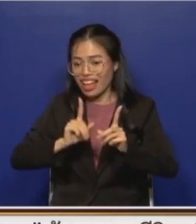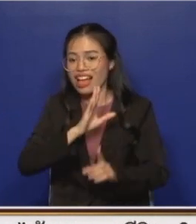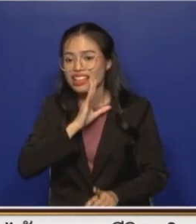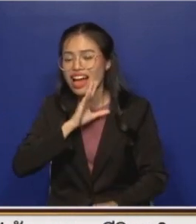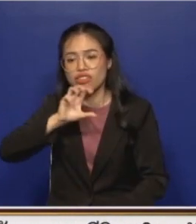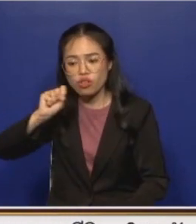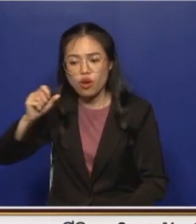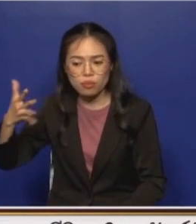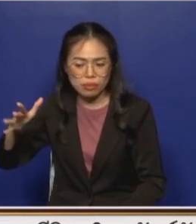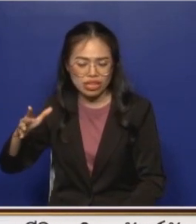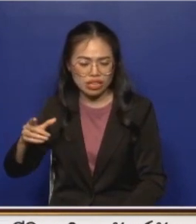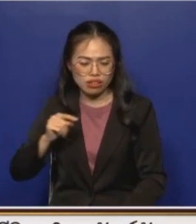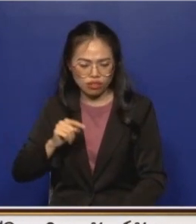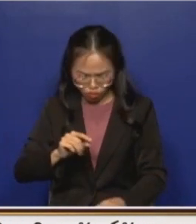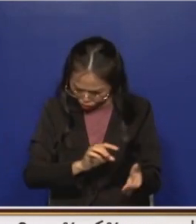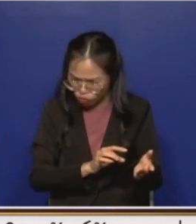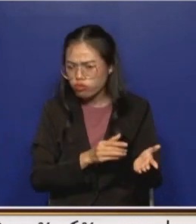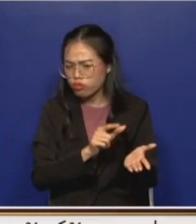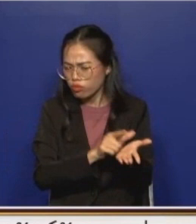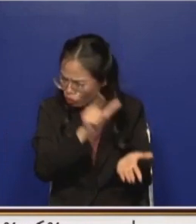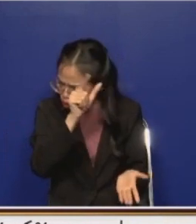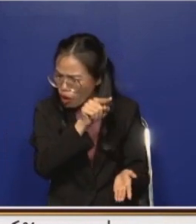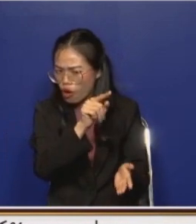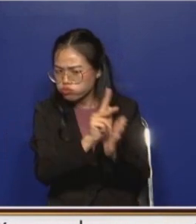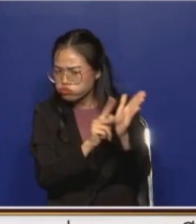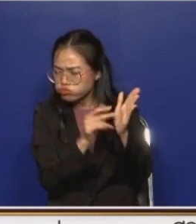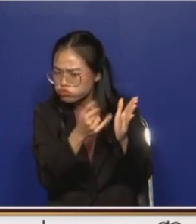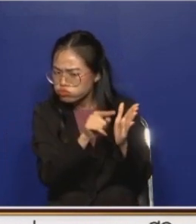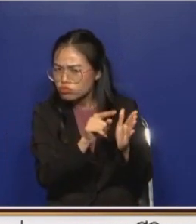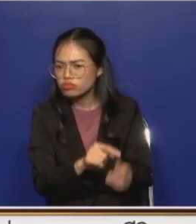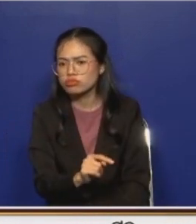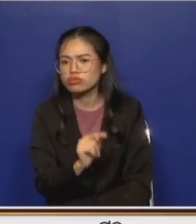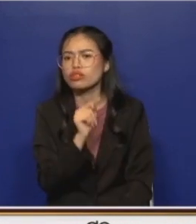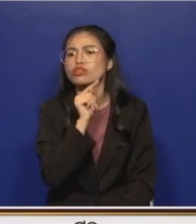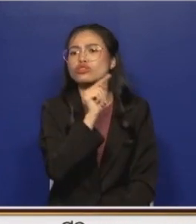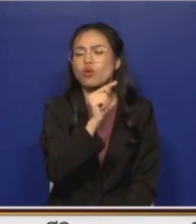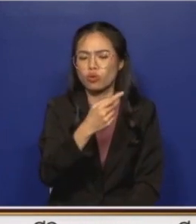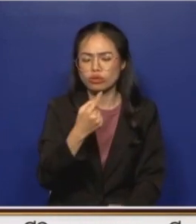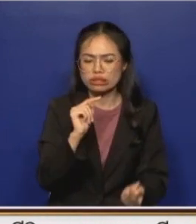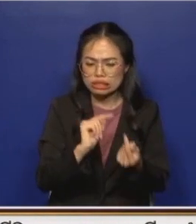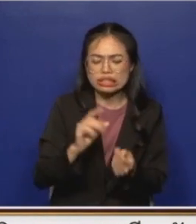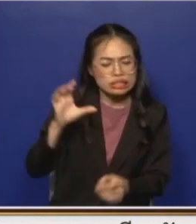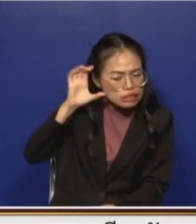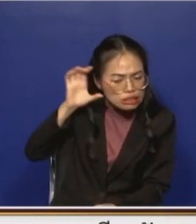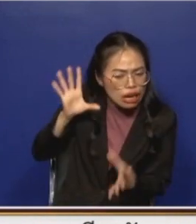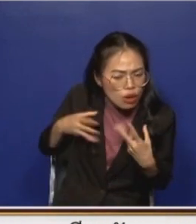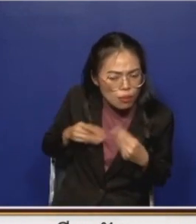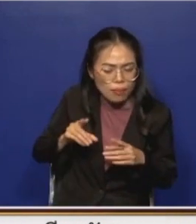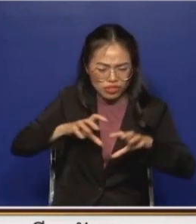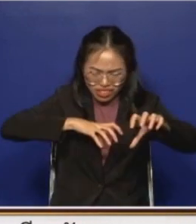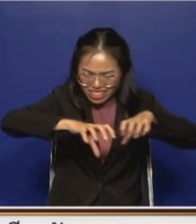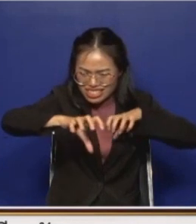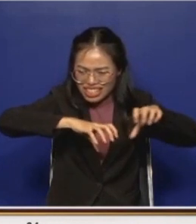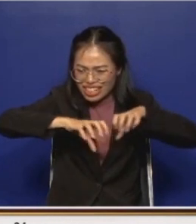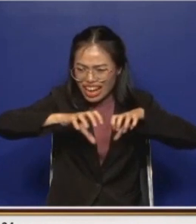ออกครับมันไม่เรื่องเกี่ยวกับผิดกฎหมายอย่างเดียวนะครับมันเป็นเรื่องความไว้วางใจในการบริหารราชการแผ่